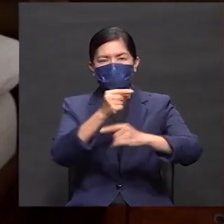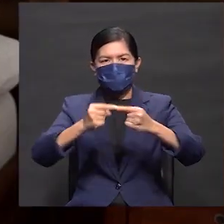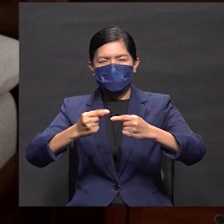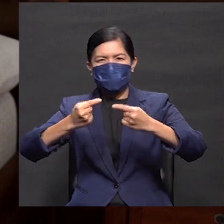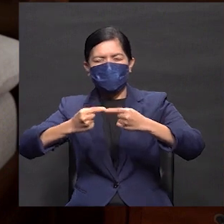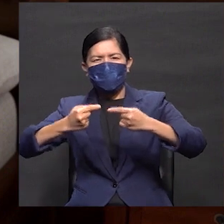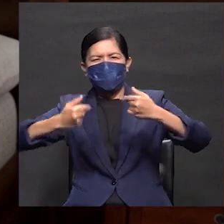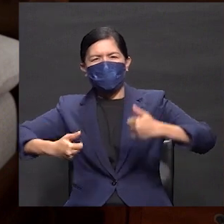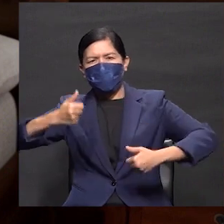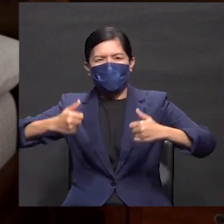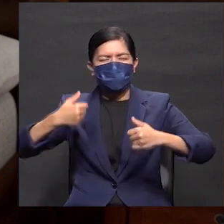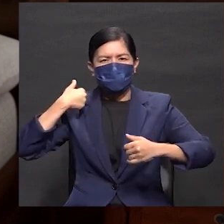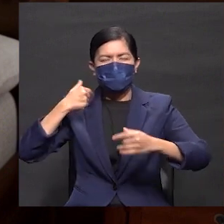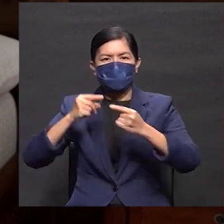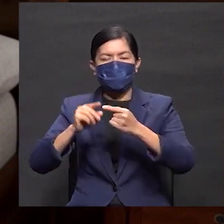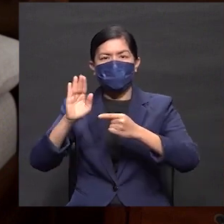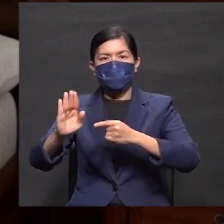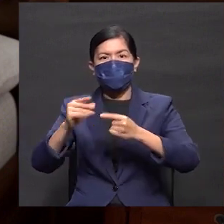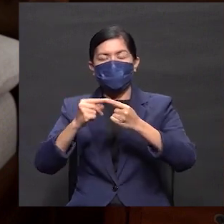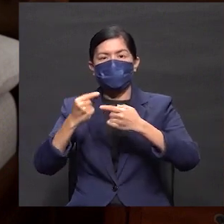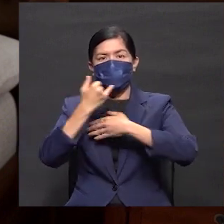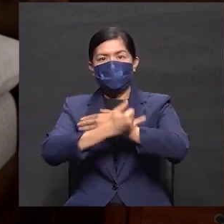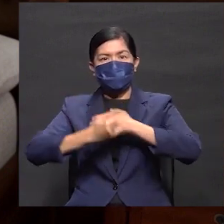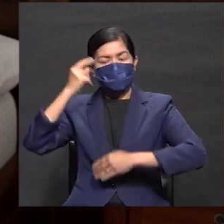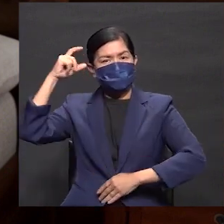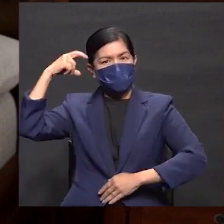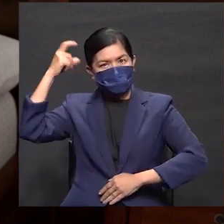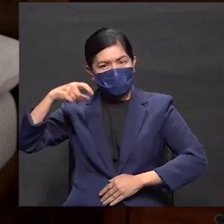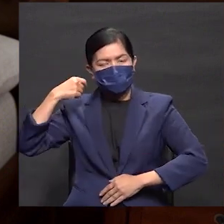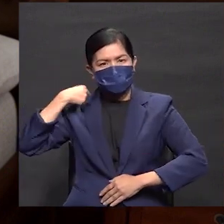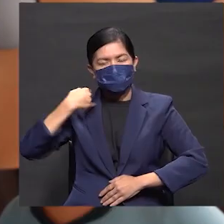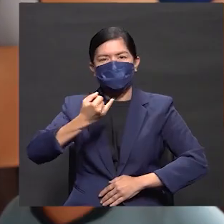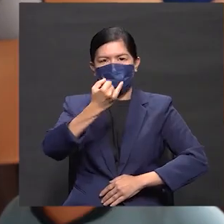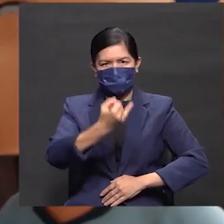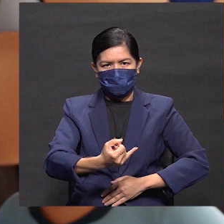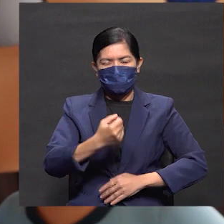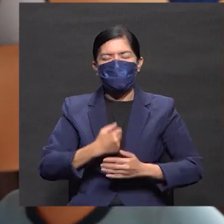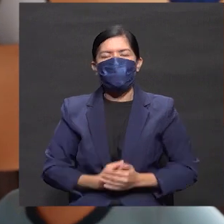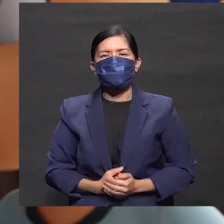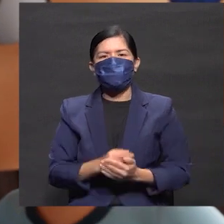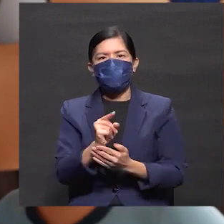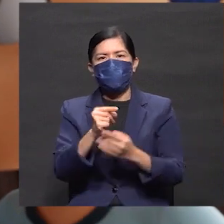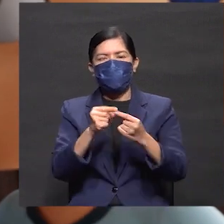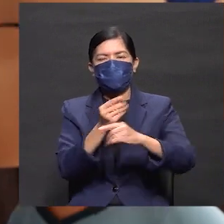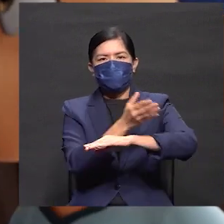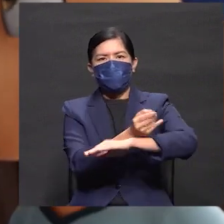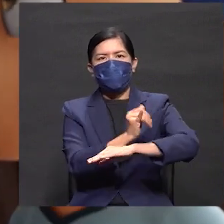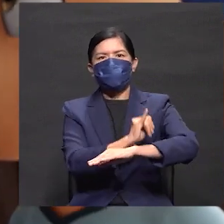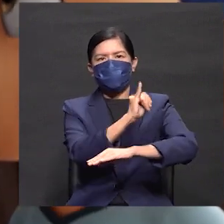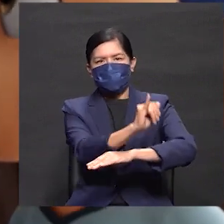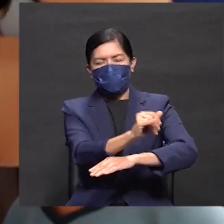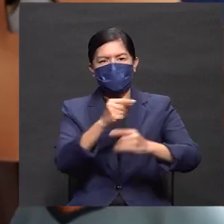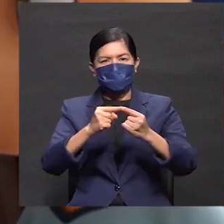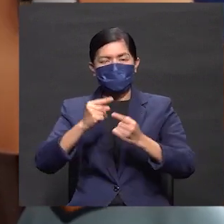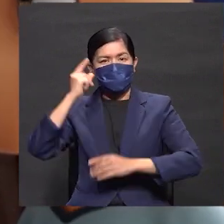สูญเสียเอกราชในปีพุทธศักราช2112ทำให้อยุธยาตกเป็นเมืองขึ้นของหงสาว